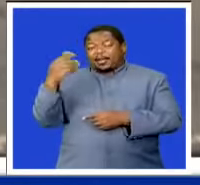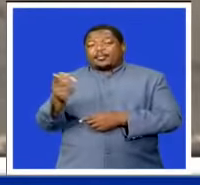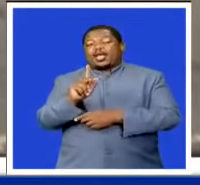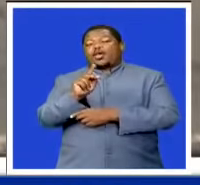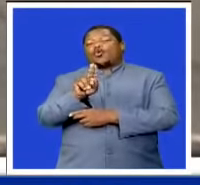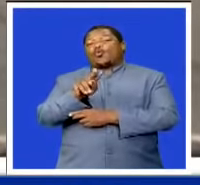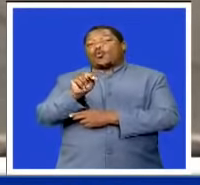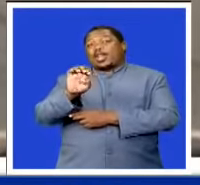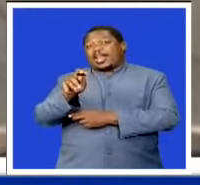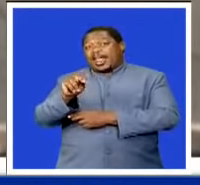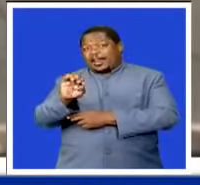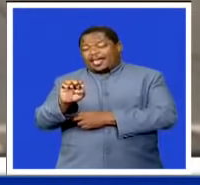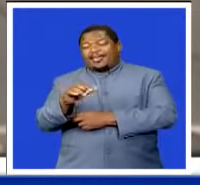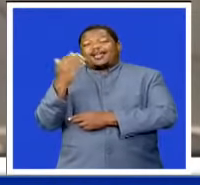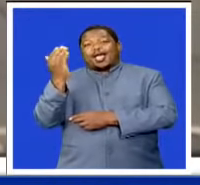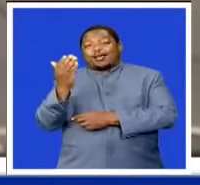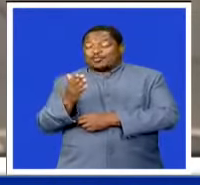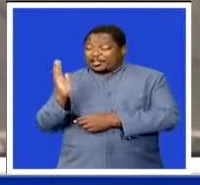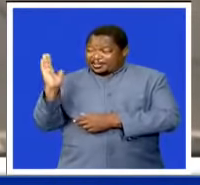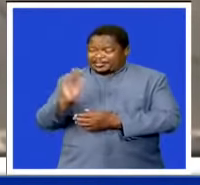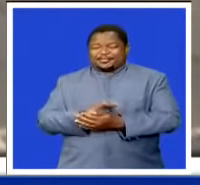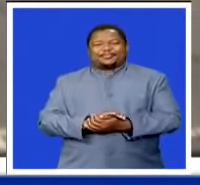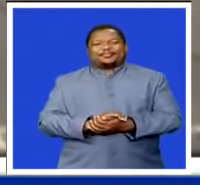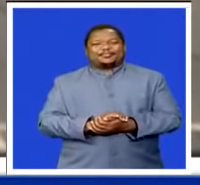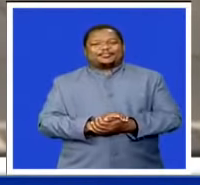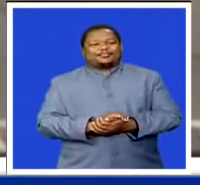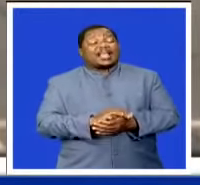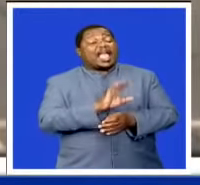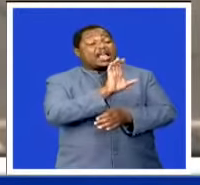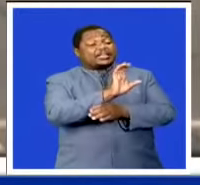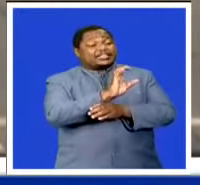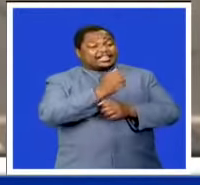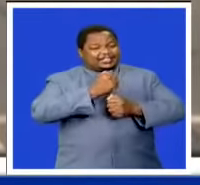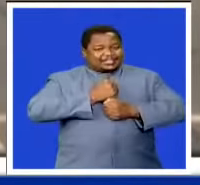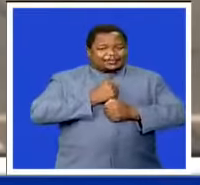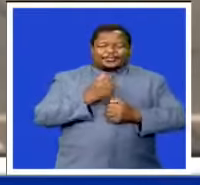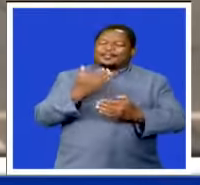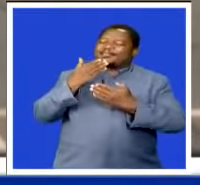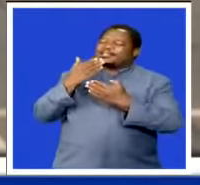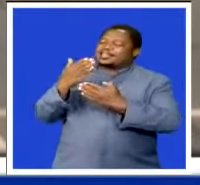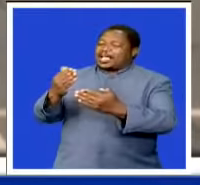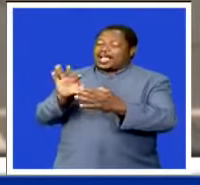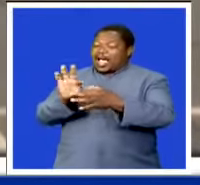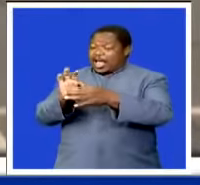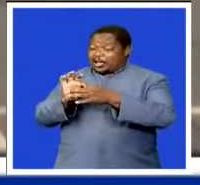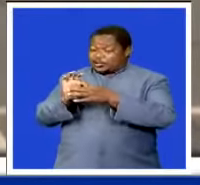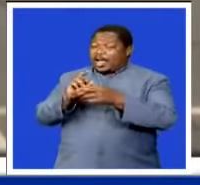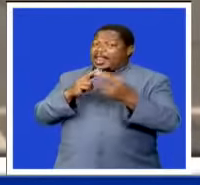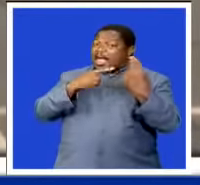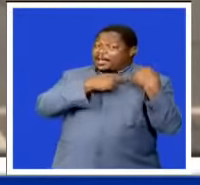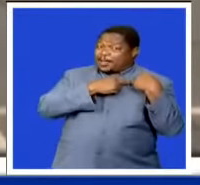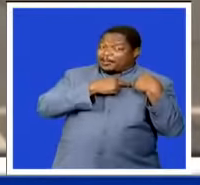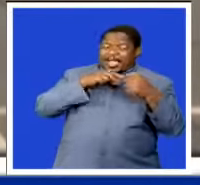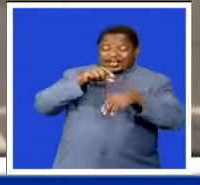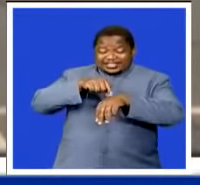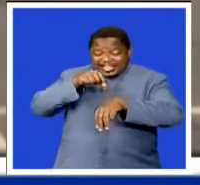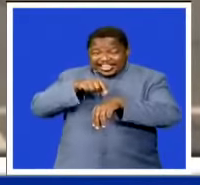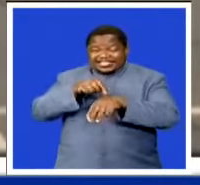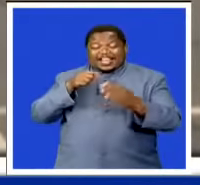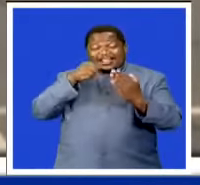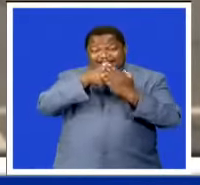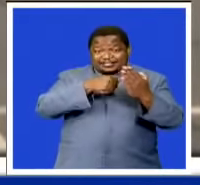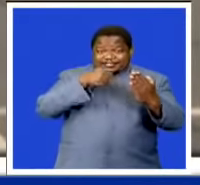Dolorosa sithanda kubonga kakhulu kule nhlangano lebahlola umdlavuza